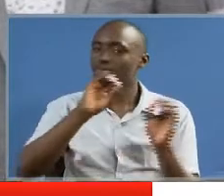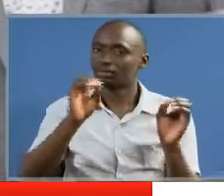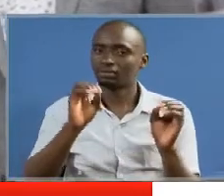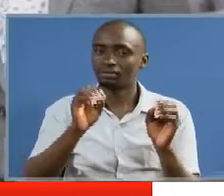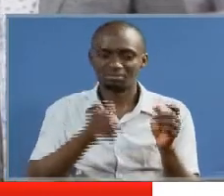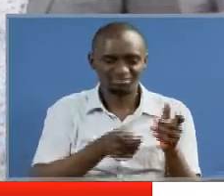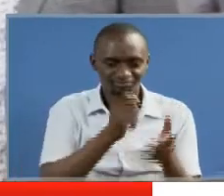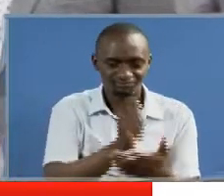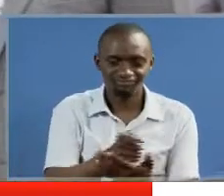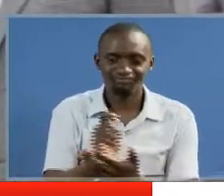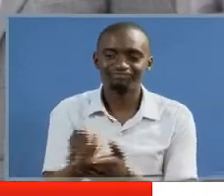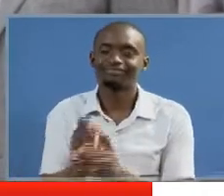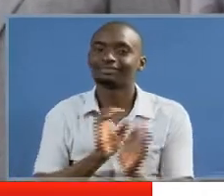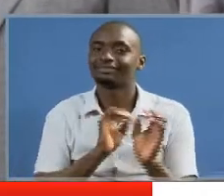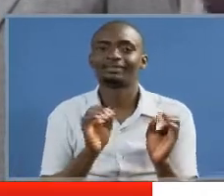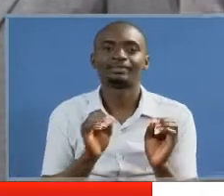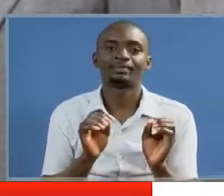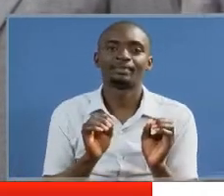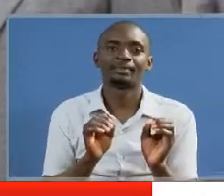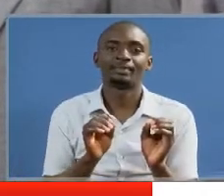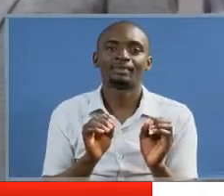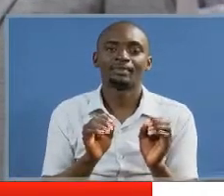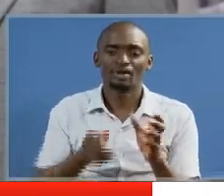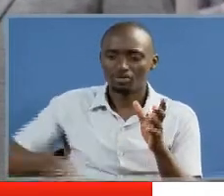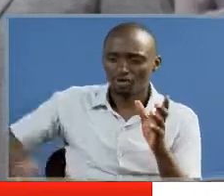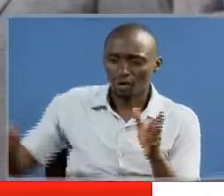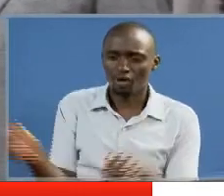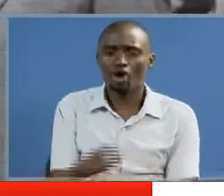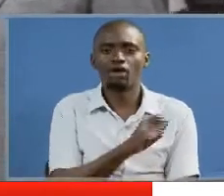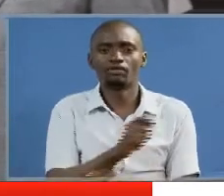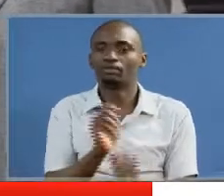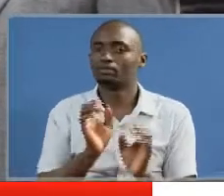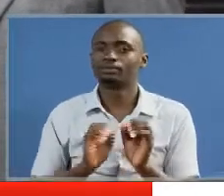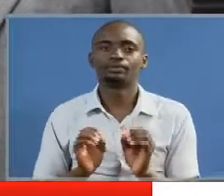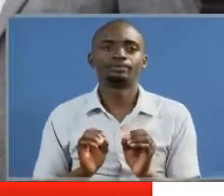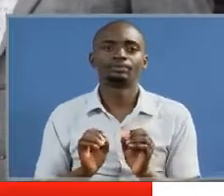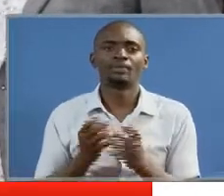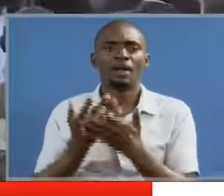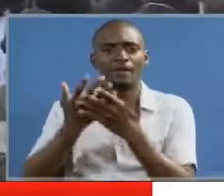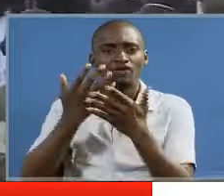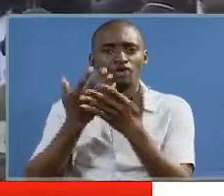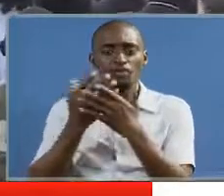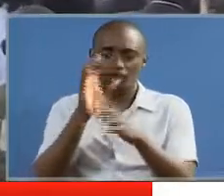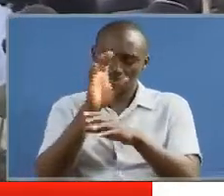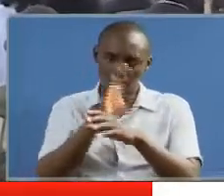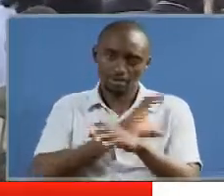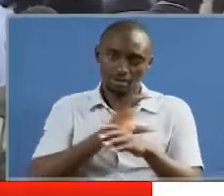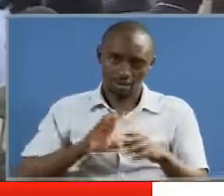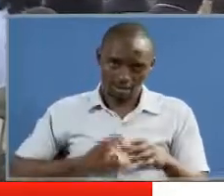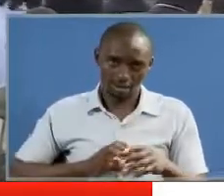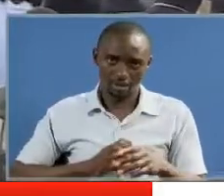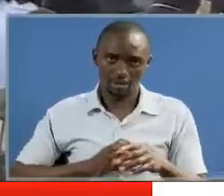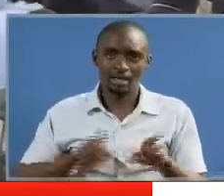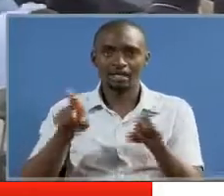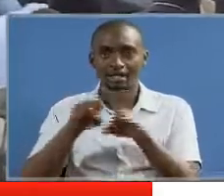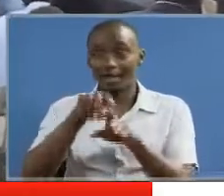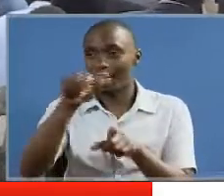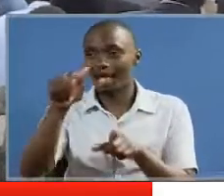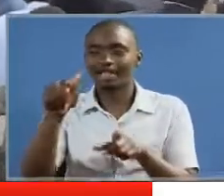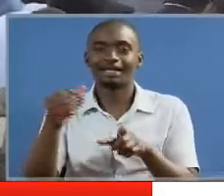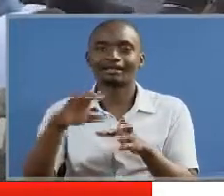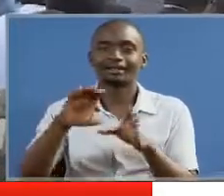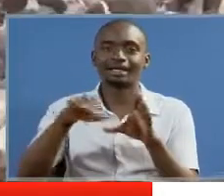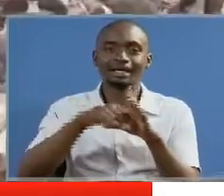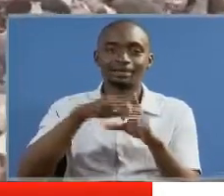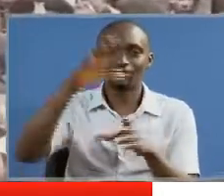karata, hatuendi kucheza golf. Sisi tangu zamani ni Wakristo. Kauli yake Gachagua ikiungwa mkono na mbunge